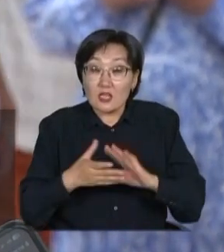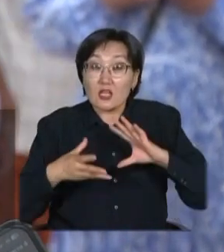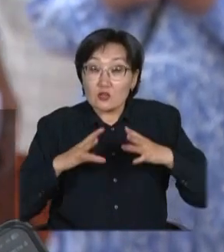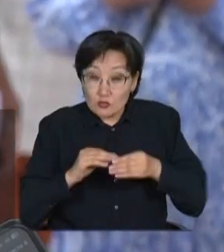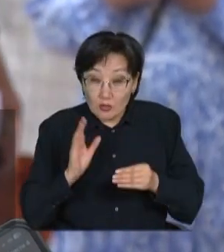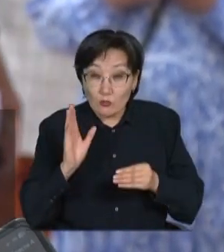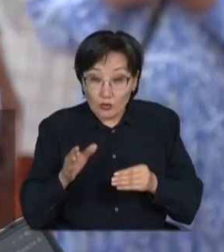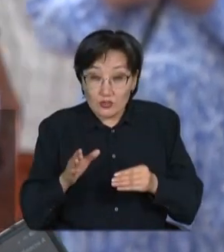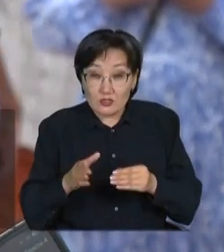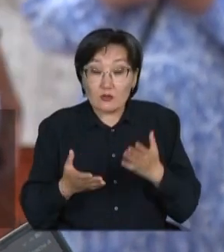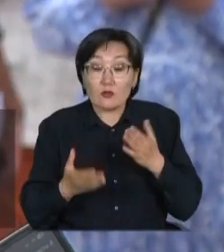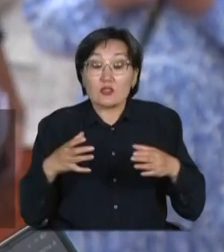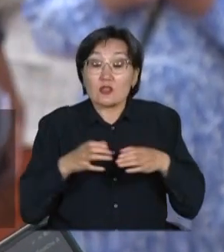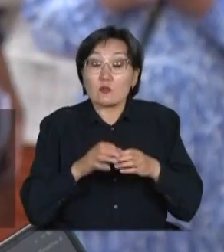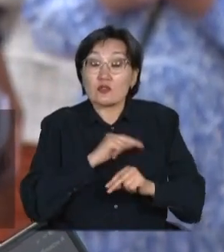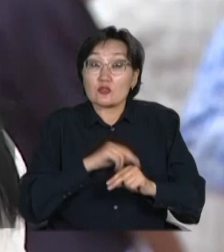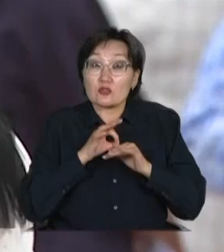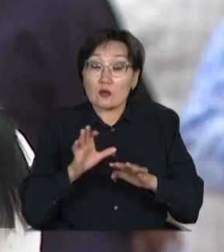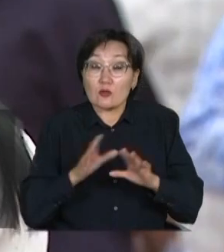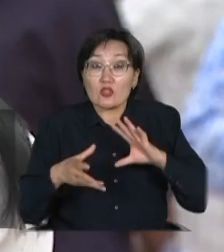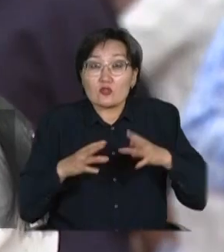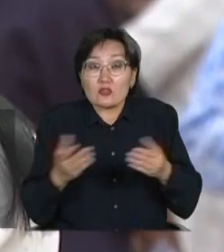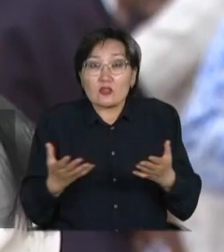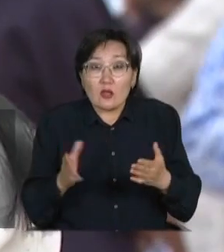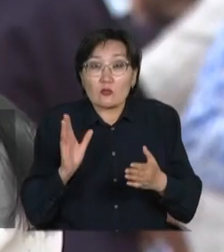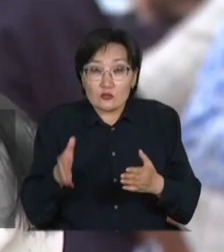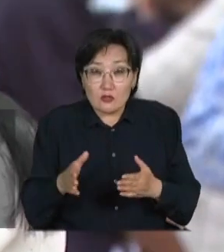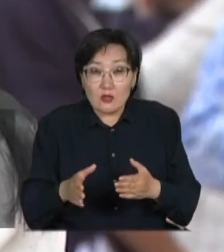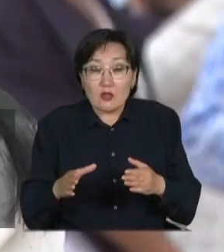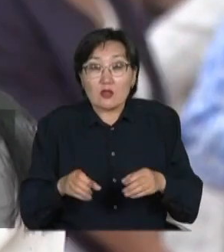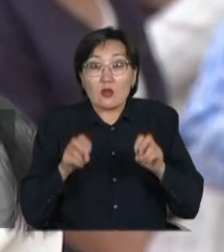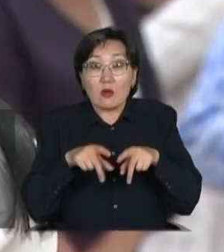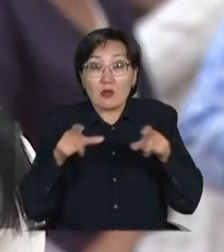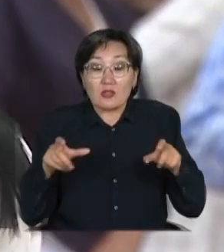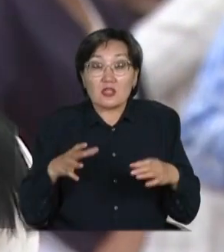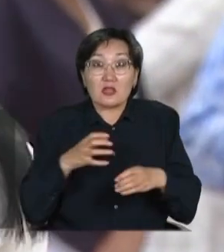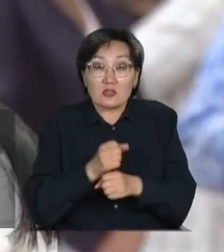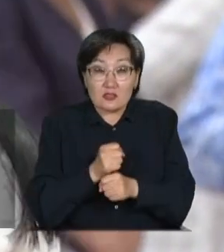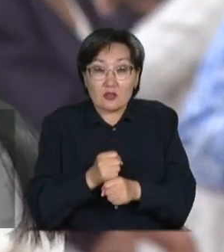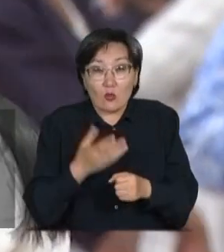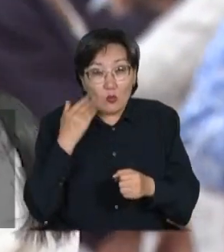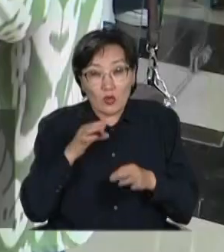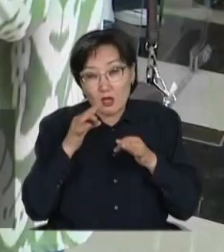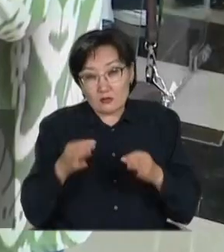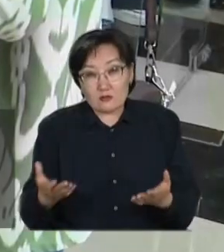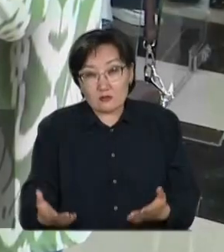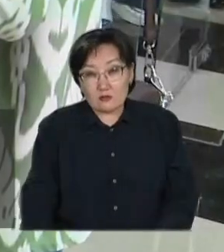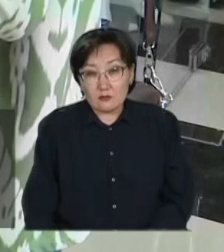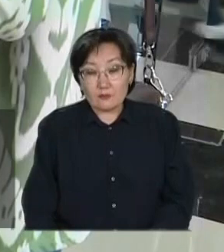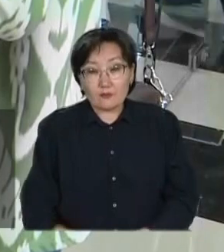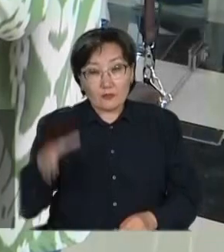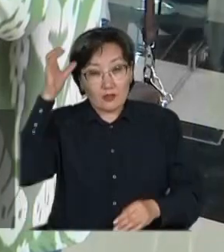біріншіден. Ал комплексный жұмыс жасамасақ результат болмайды. Оларға спокойно маманды қысқарт деген оңай айта салады, иә.